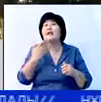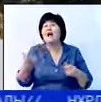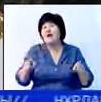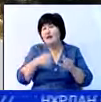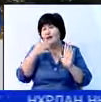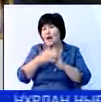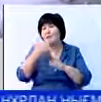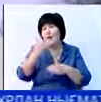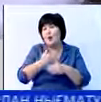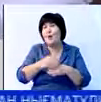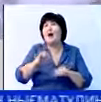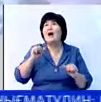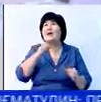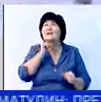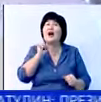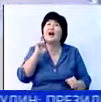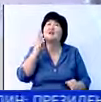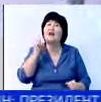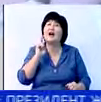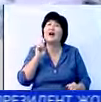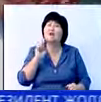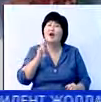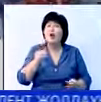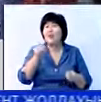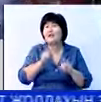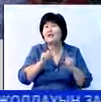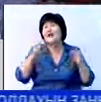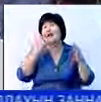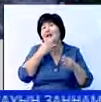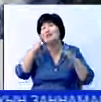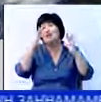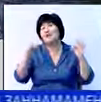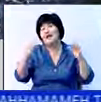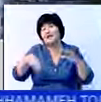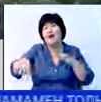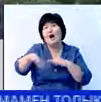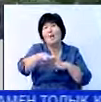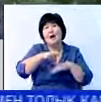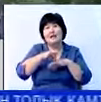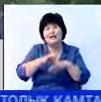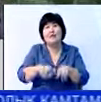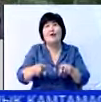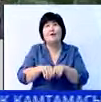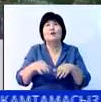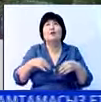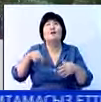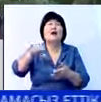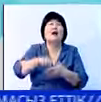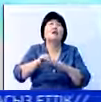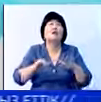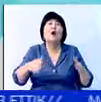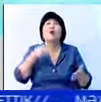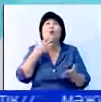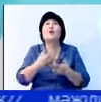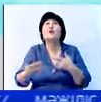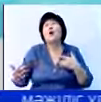Танымдық қойылымнан соң Аяз Ата мен Ақшақар келіп, ойын сауық әсем шыршаның маңында жалғасты. Мерекелік шараға қатысушы балалар